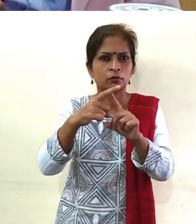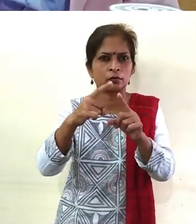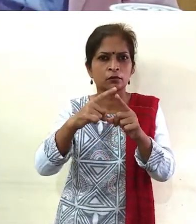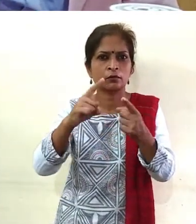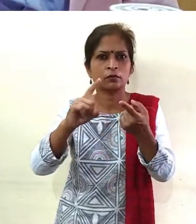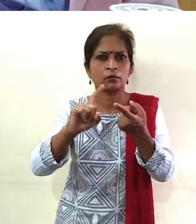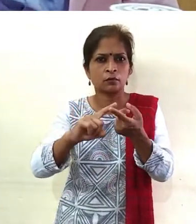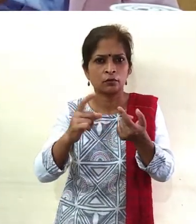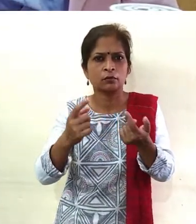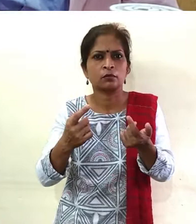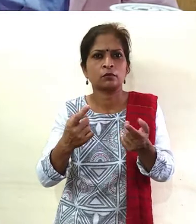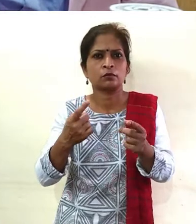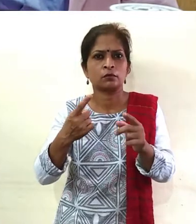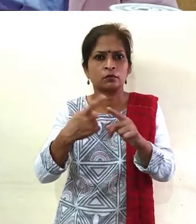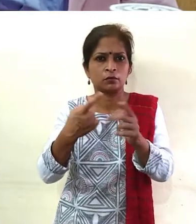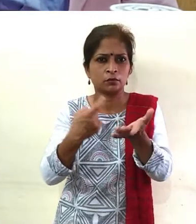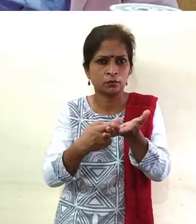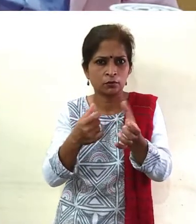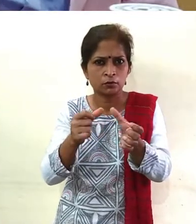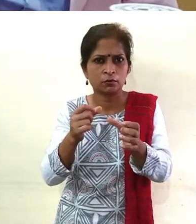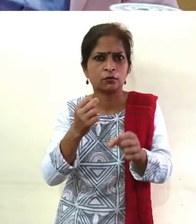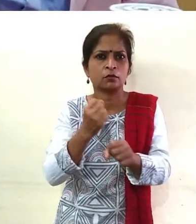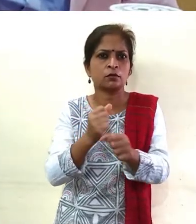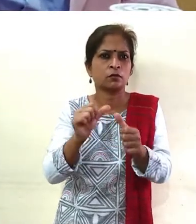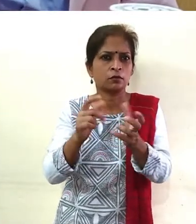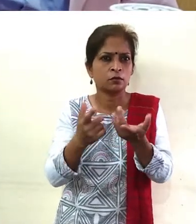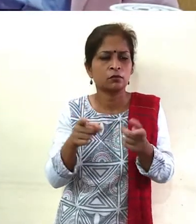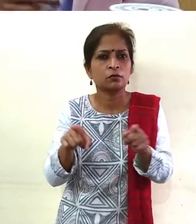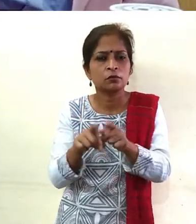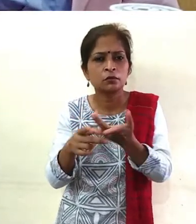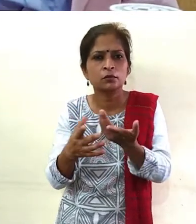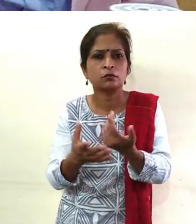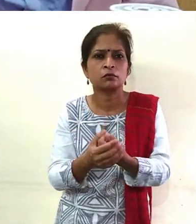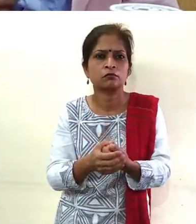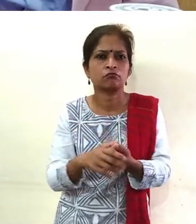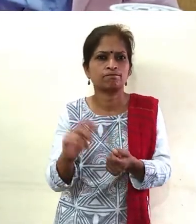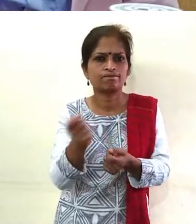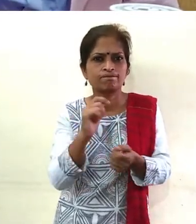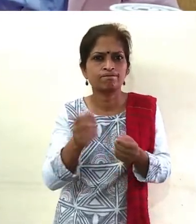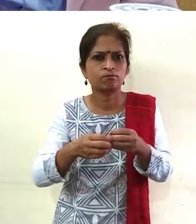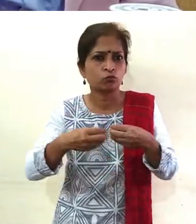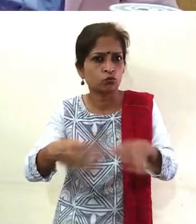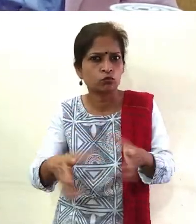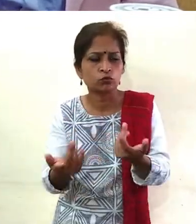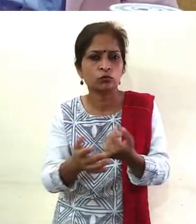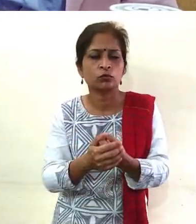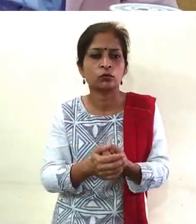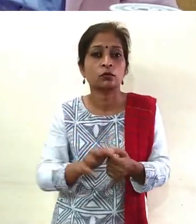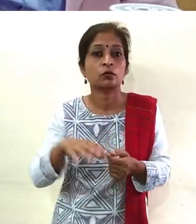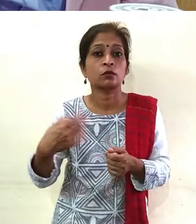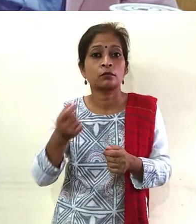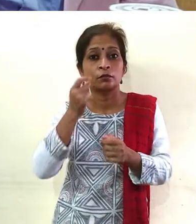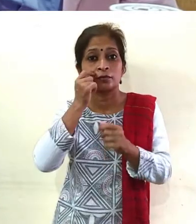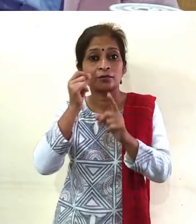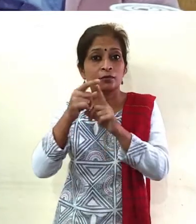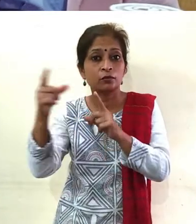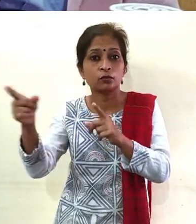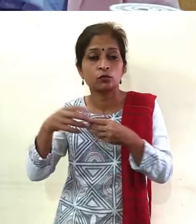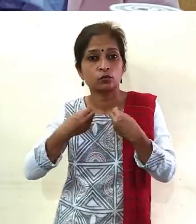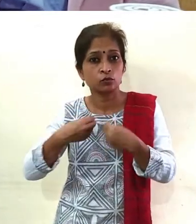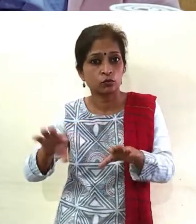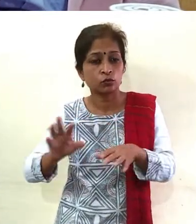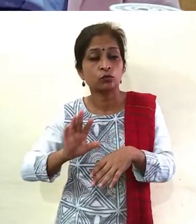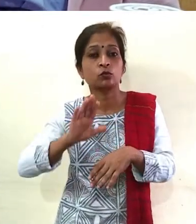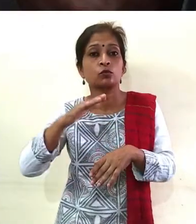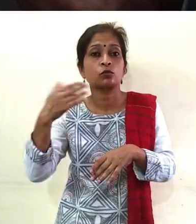आके परशुराम के हाथ से परशा छूट गया था, है ना। तो परशुराम अवतार के बाद अब धीर हो